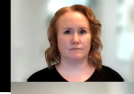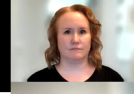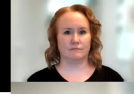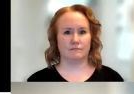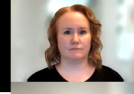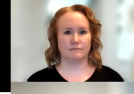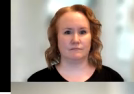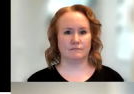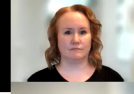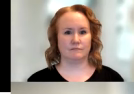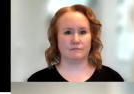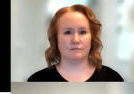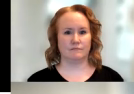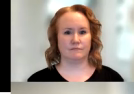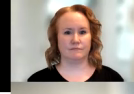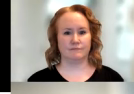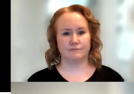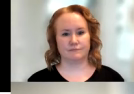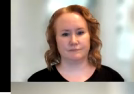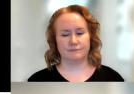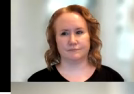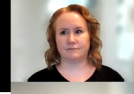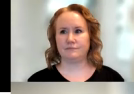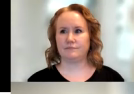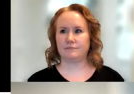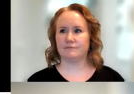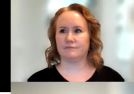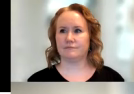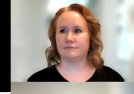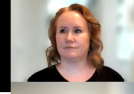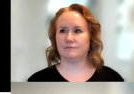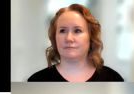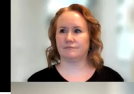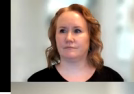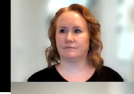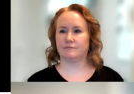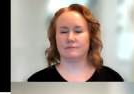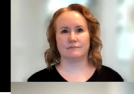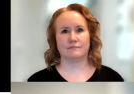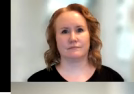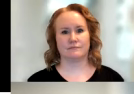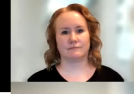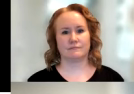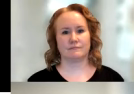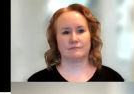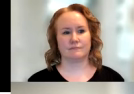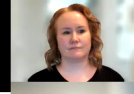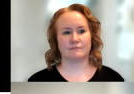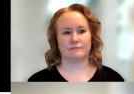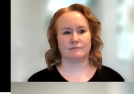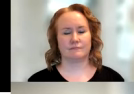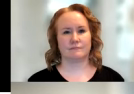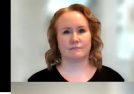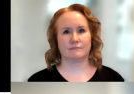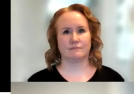sånt minimumsharmoniserende direktiv. Og til slutt så har man en kategori da som hvor